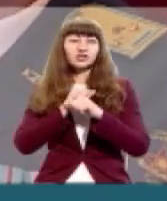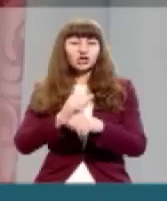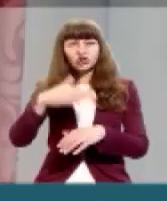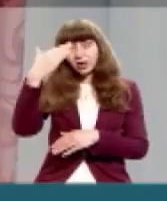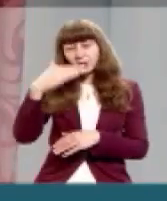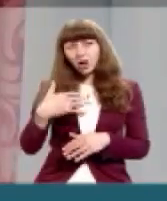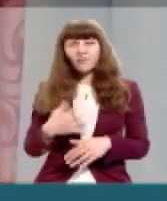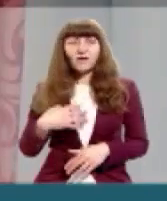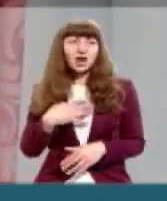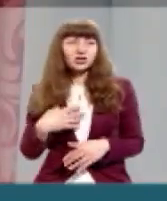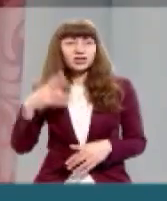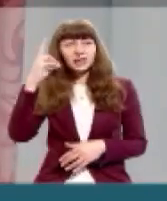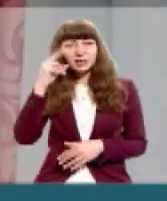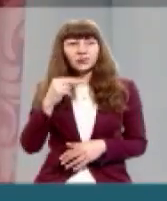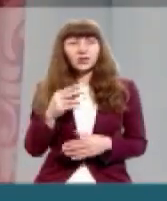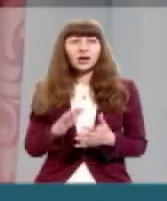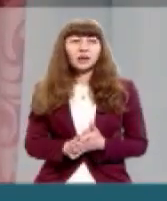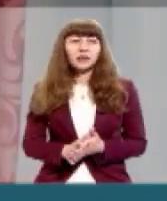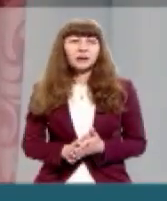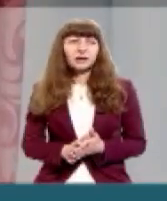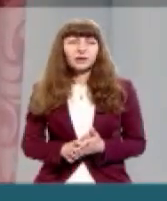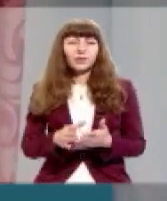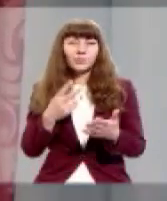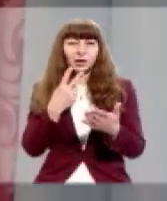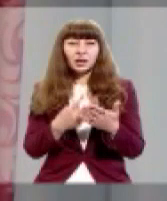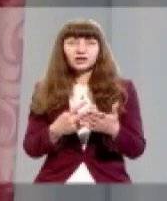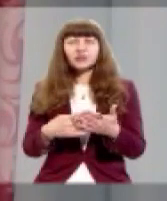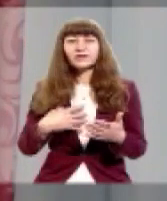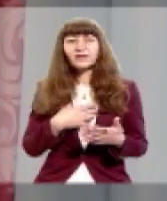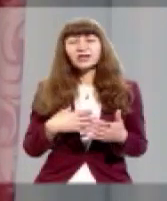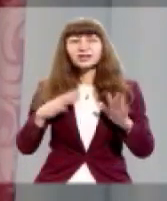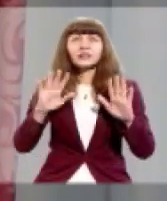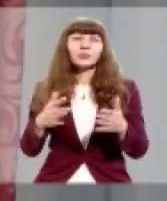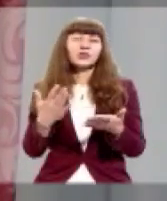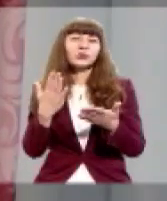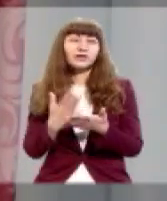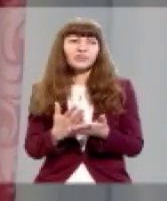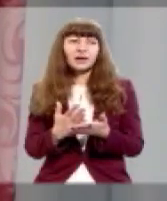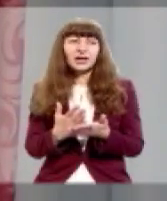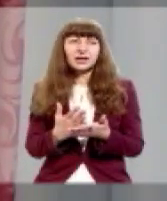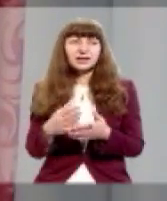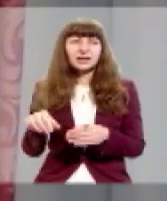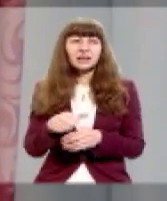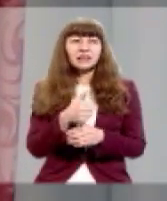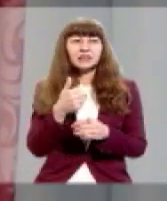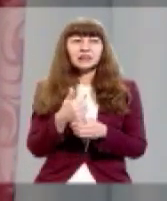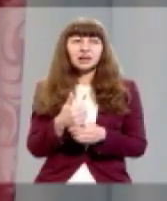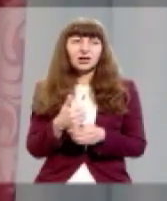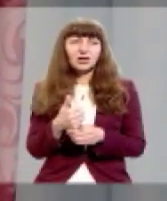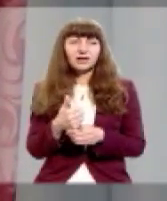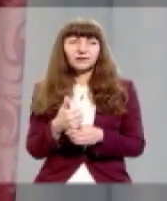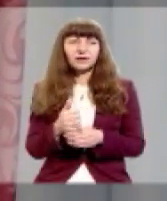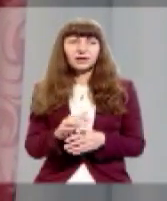Это знаменательная дата, подчеркивающая значимость события, которое является одним из основополагающих